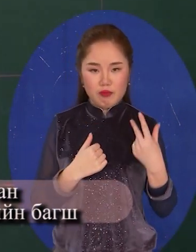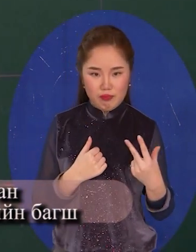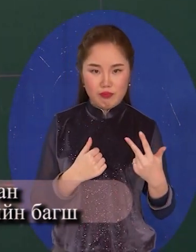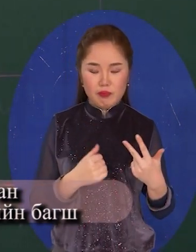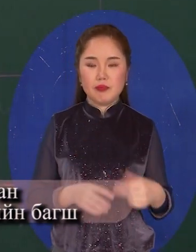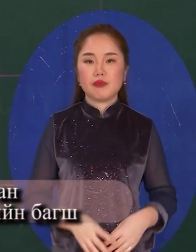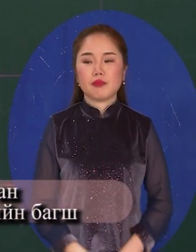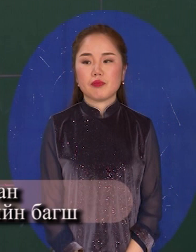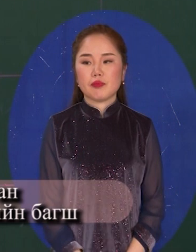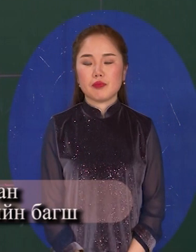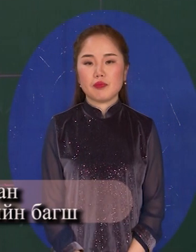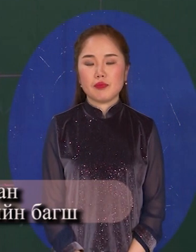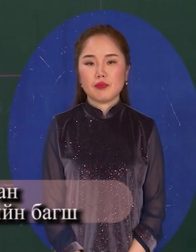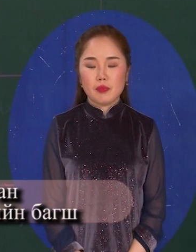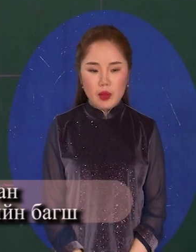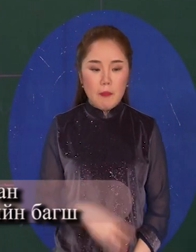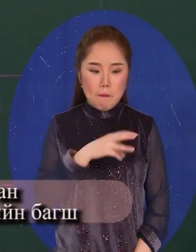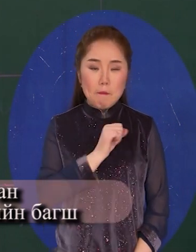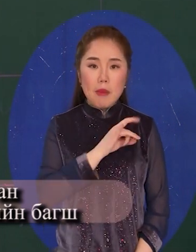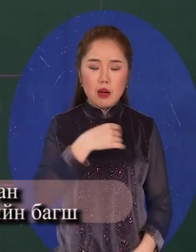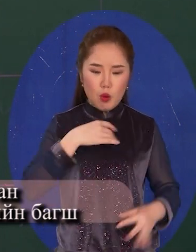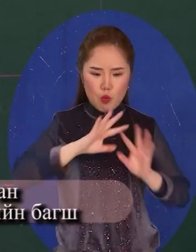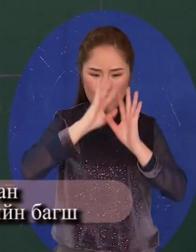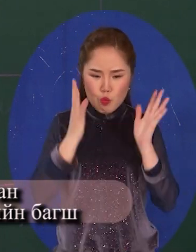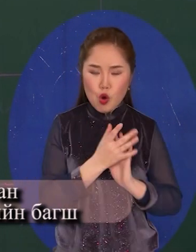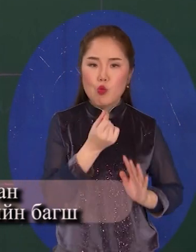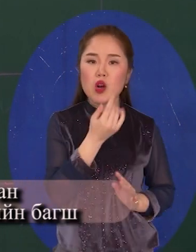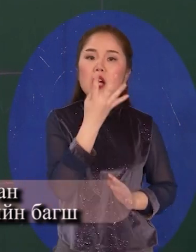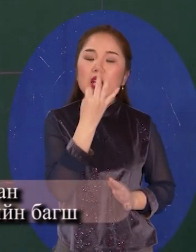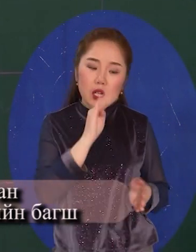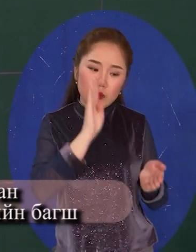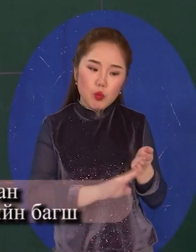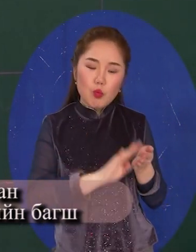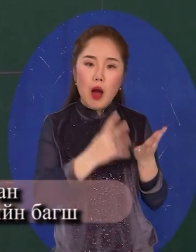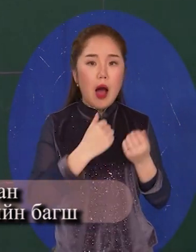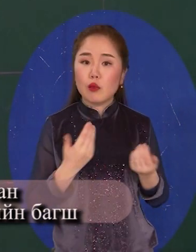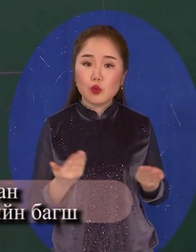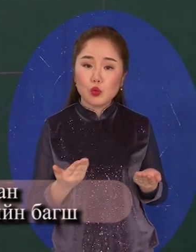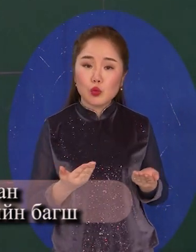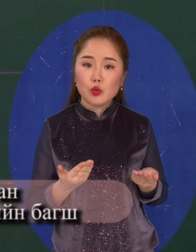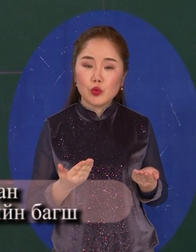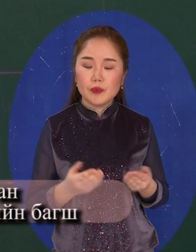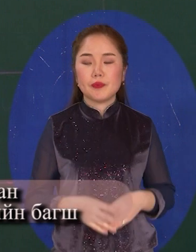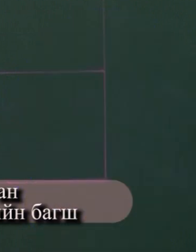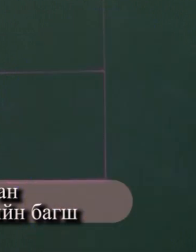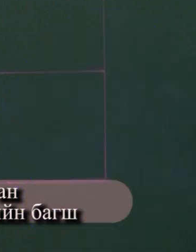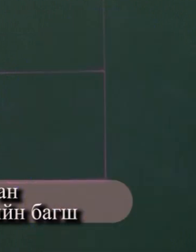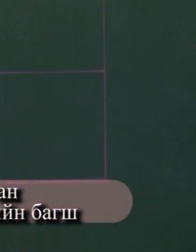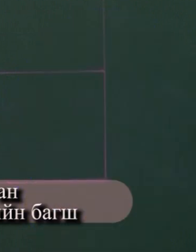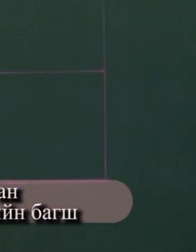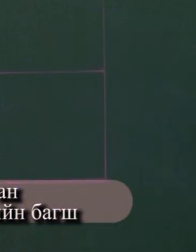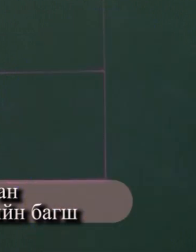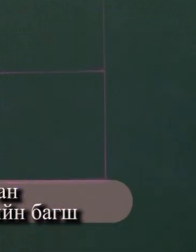Марал барлығы неше төгірік тұратын ойыншықтар сатып алыпты.